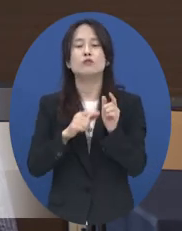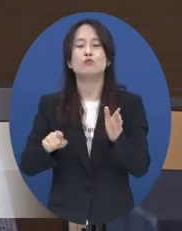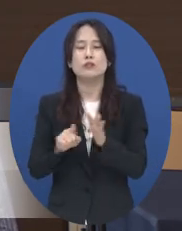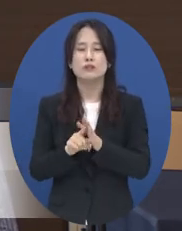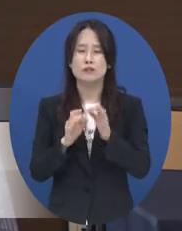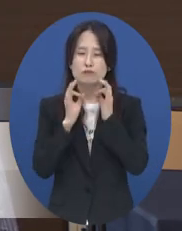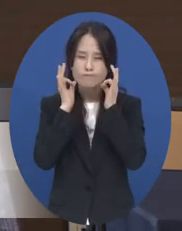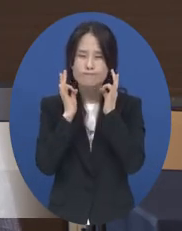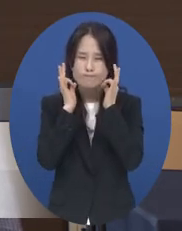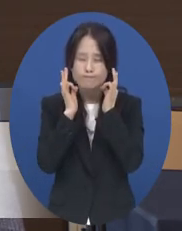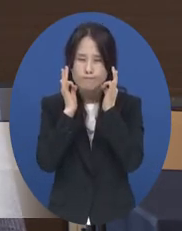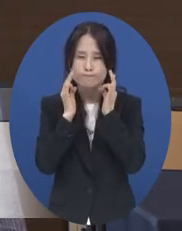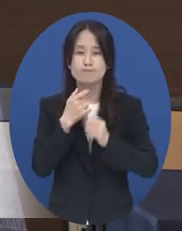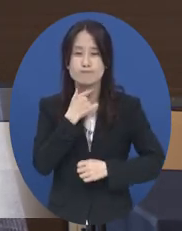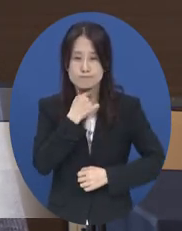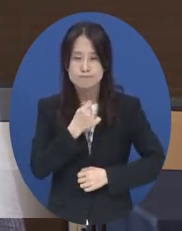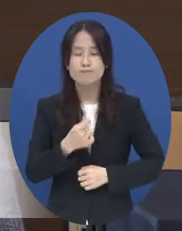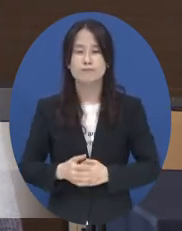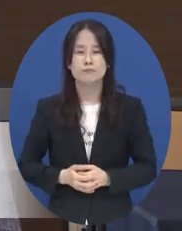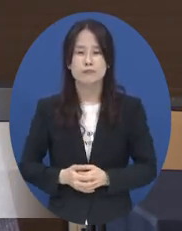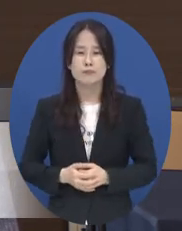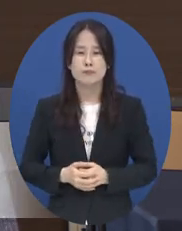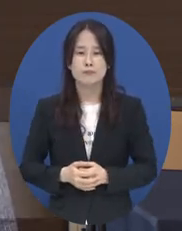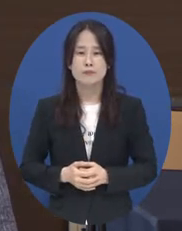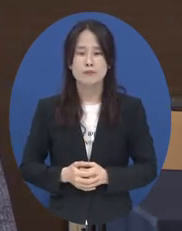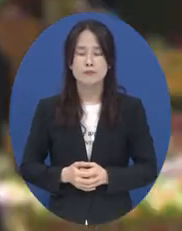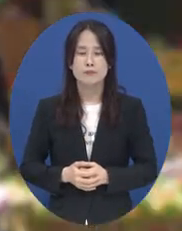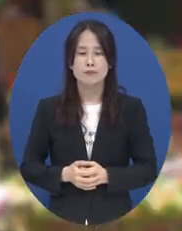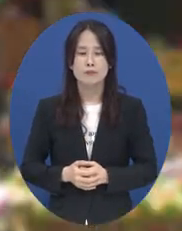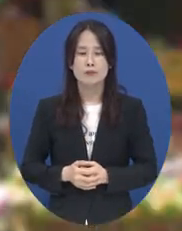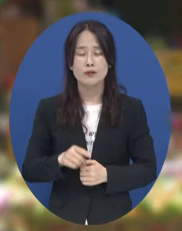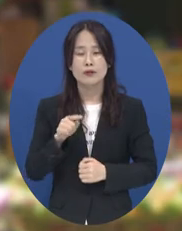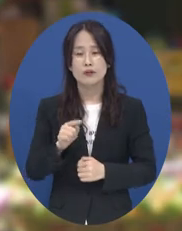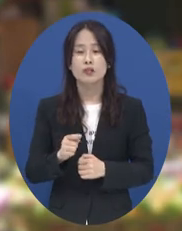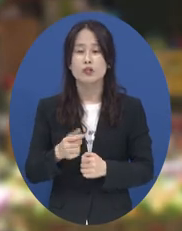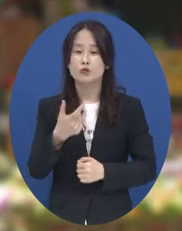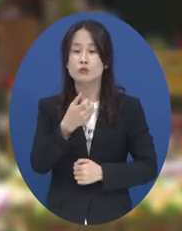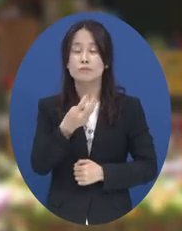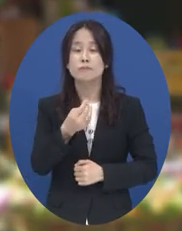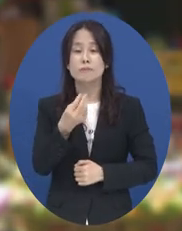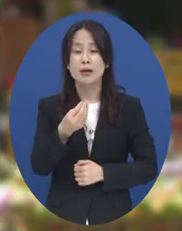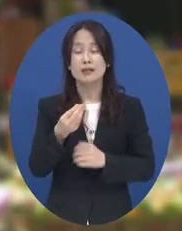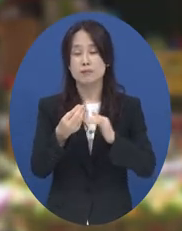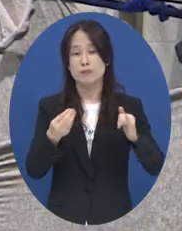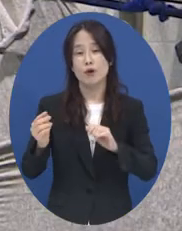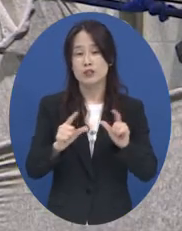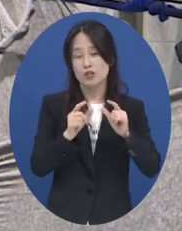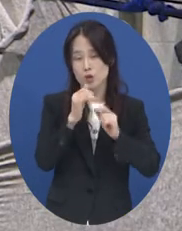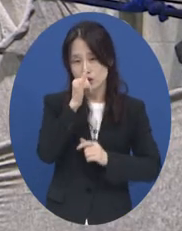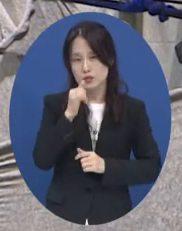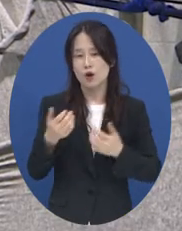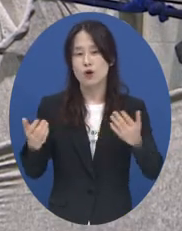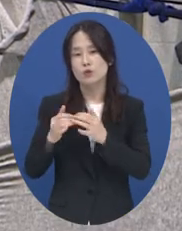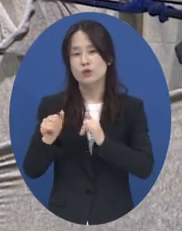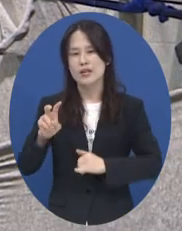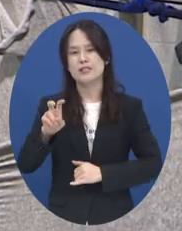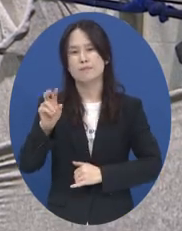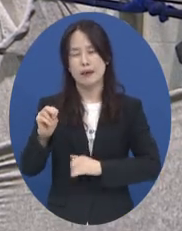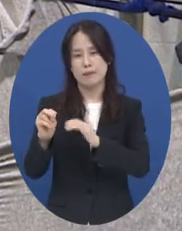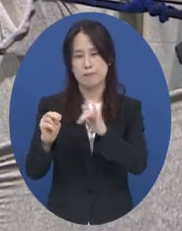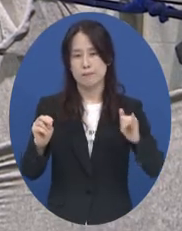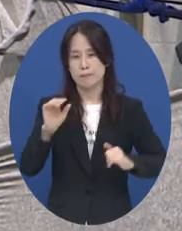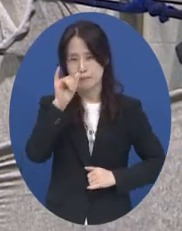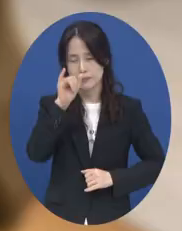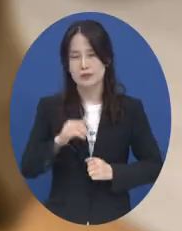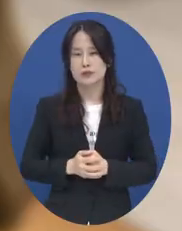경작할 수 있도록 최선의 노력을 하겠습니다 경기 돈의 외국인은 60만 명 그 중 노동자는 20만 명에